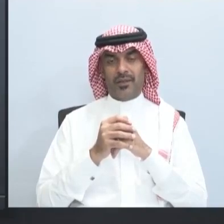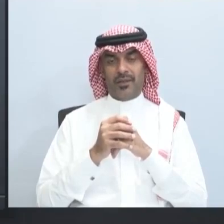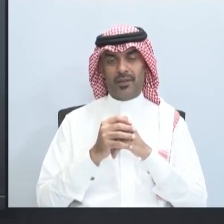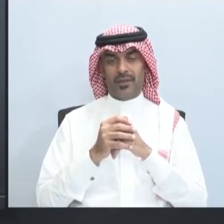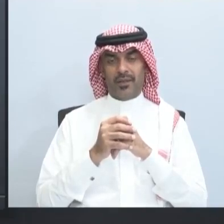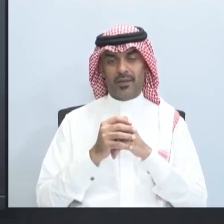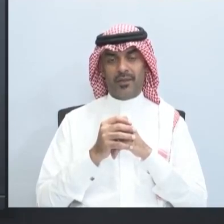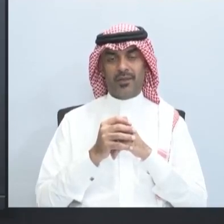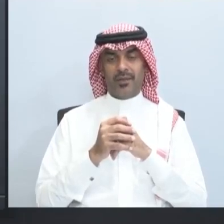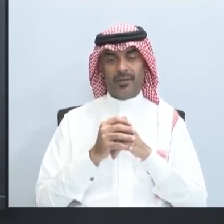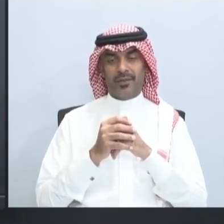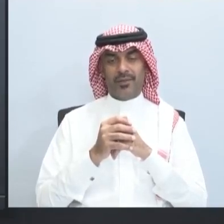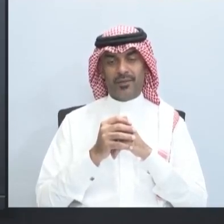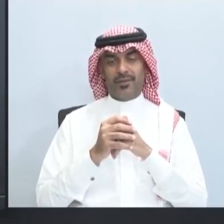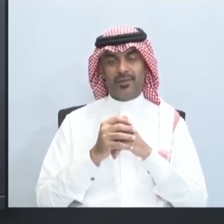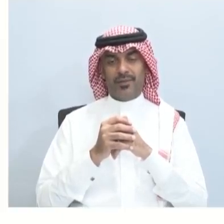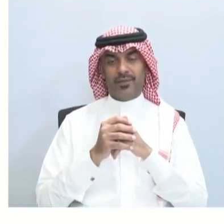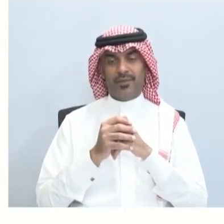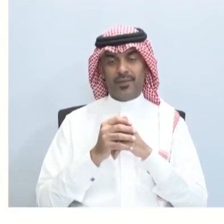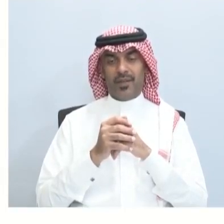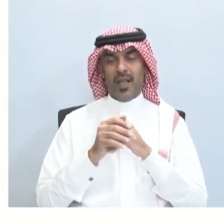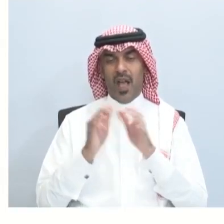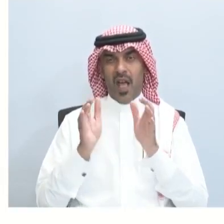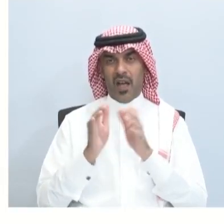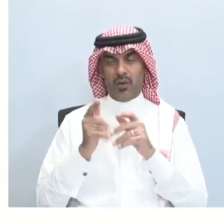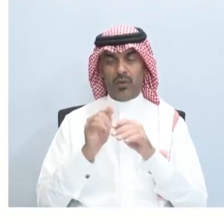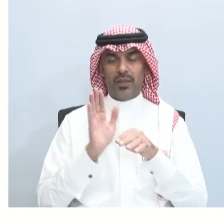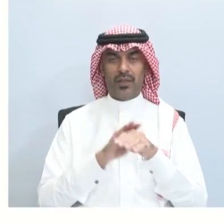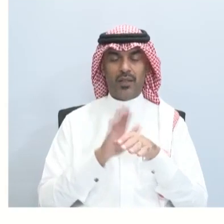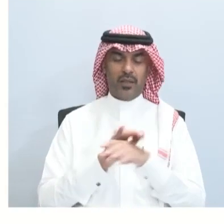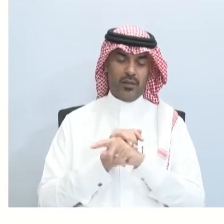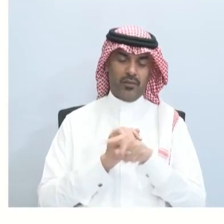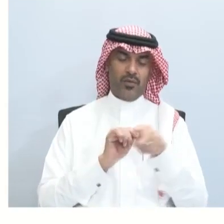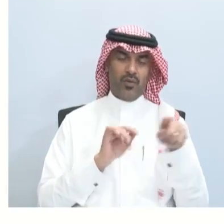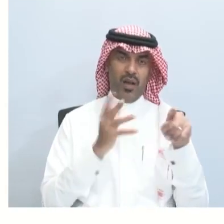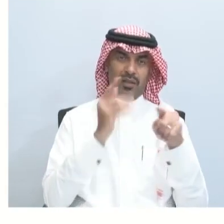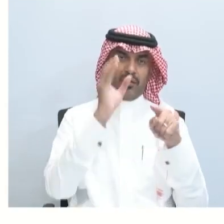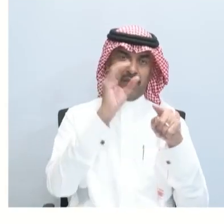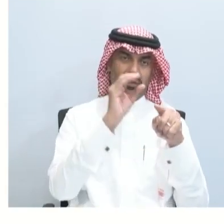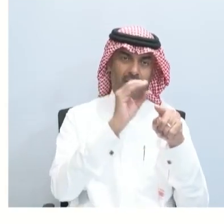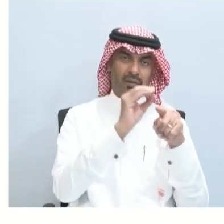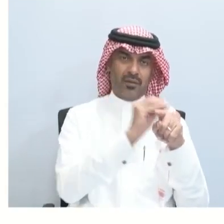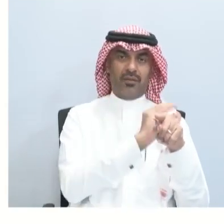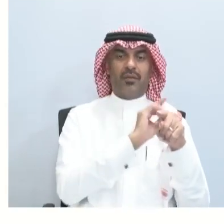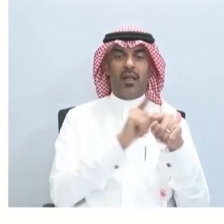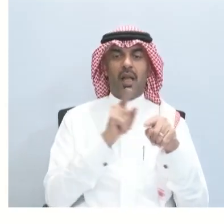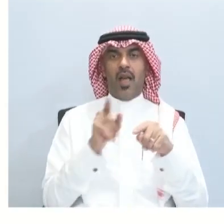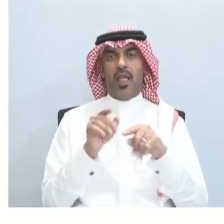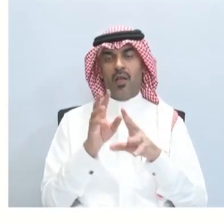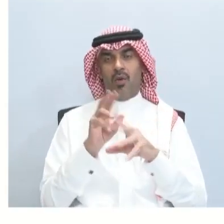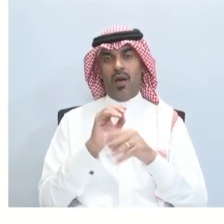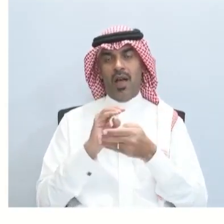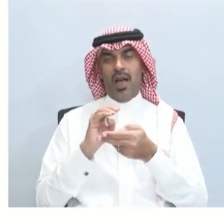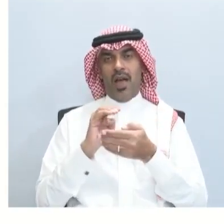نضع دائره مفتوحه الاقل هنا سهم الى اليسار وهي الاعداد التي اقل من اربعه عشر هذا هو التمثيل الحل